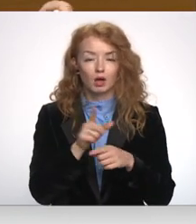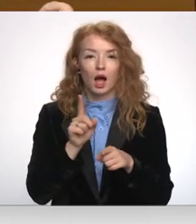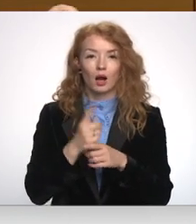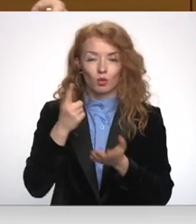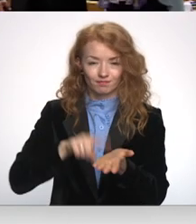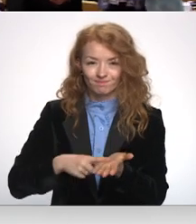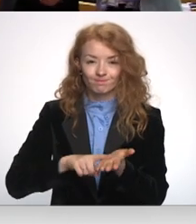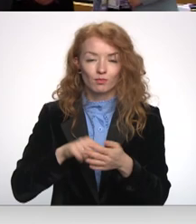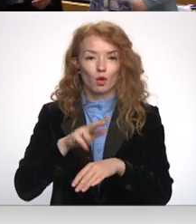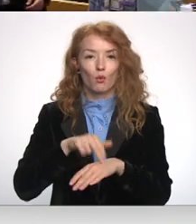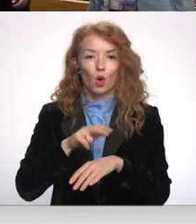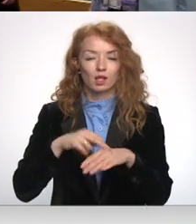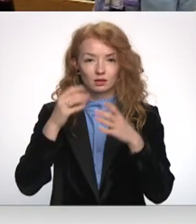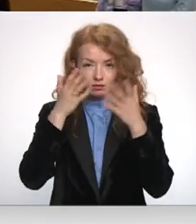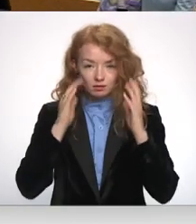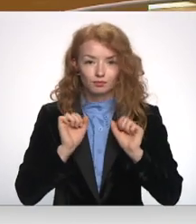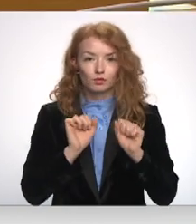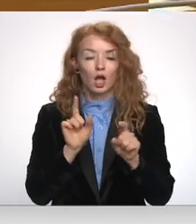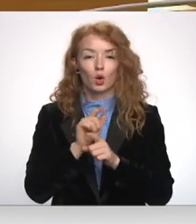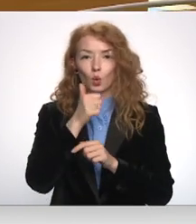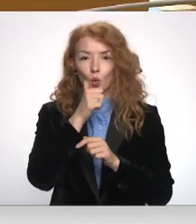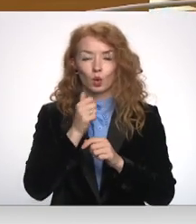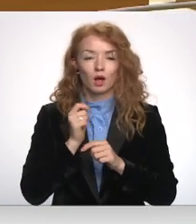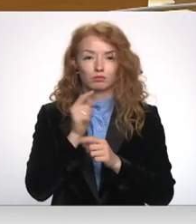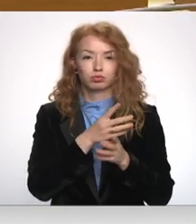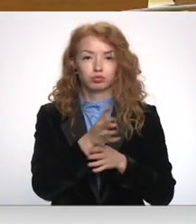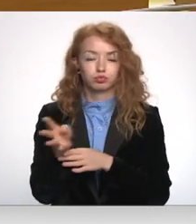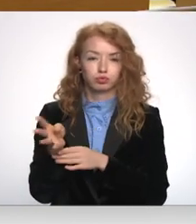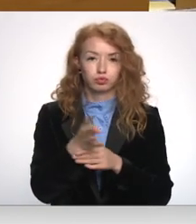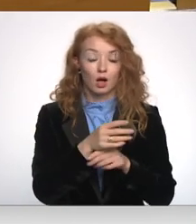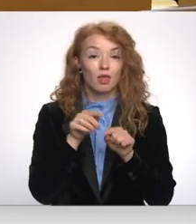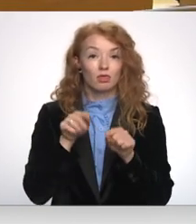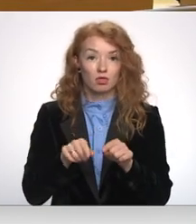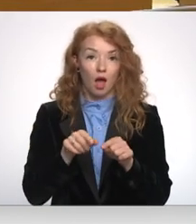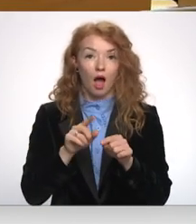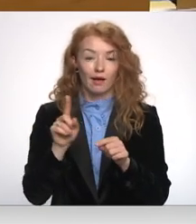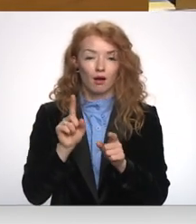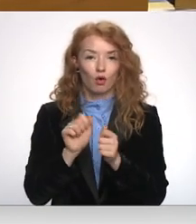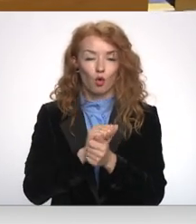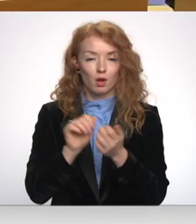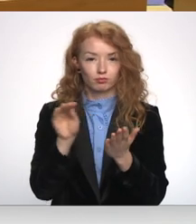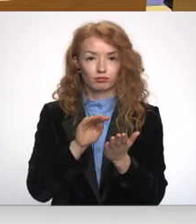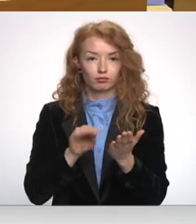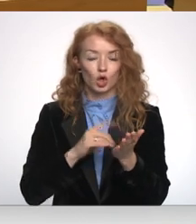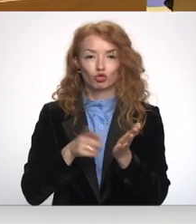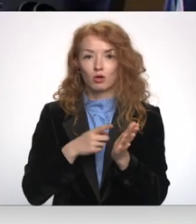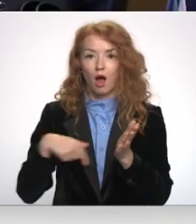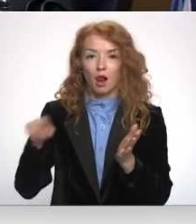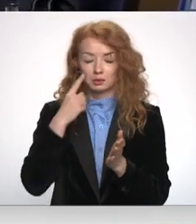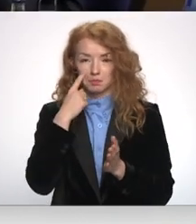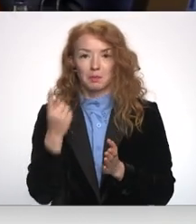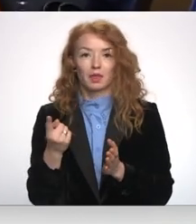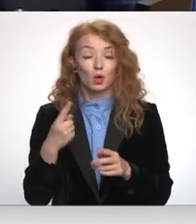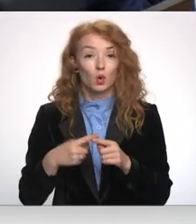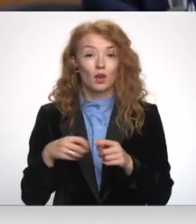policijas ķivers un vairogus, kā arī ūdens metējs, ko var izmantot pret cilvēkiem. Tā vismaz liecina projekts, ko žurnālisti bija redzējuši.